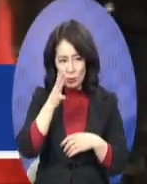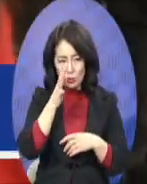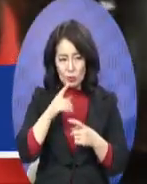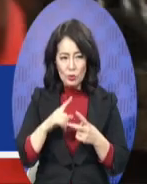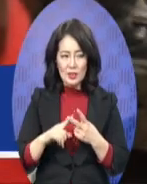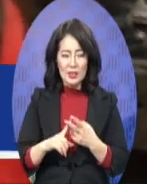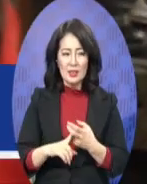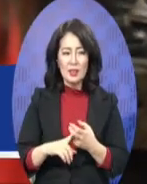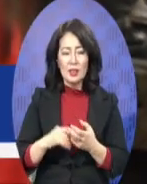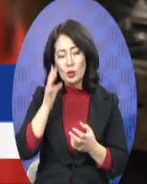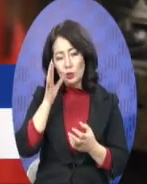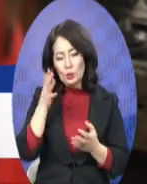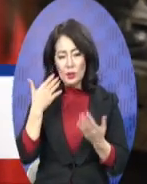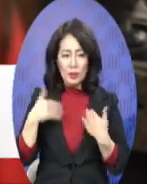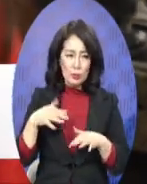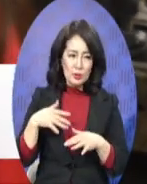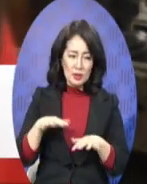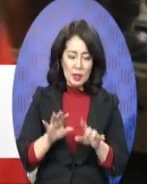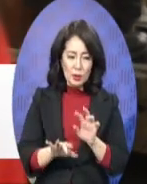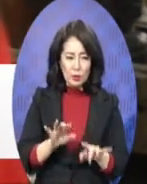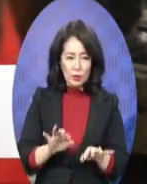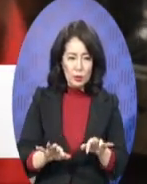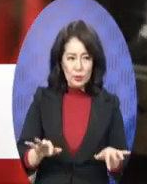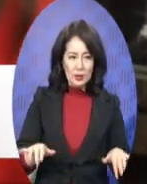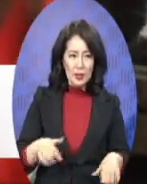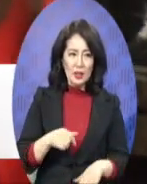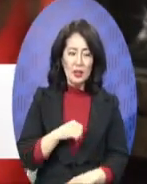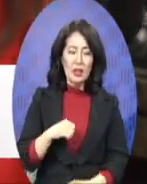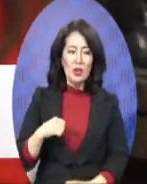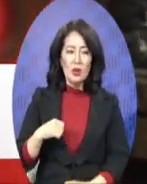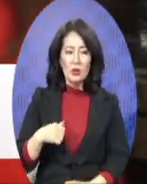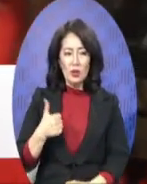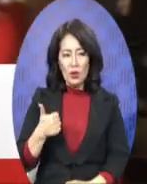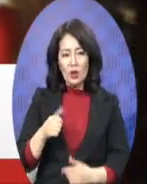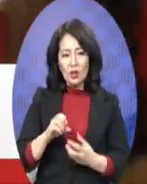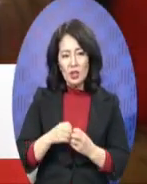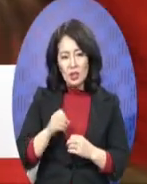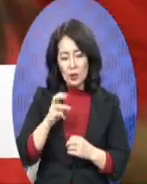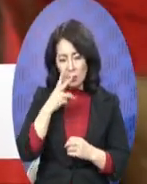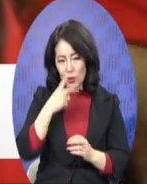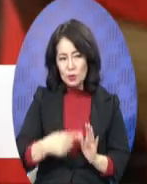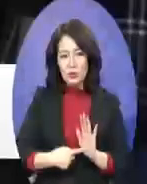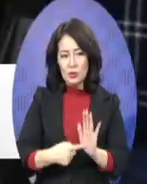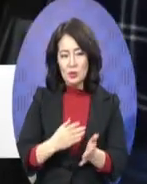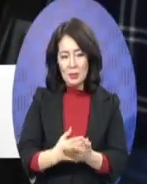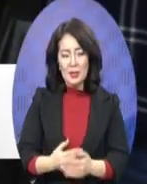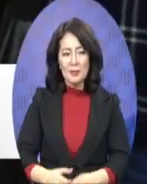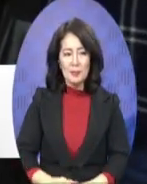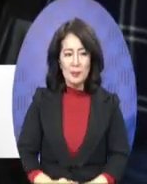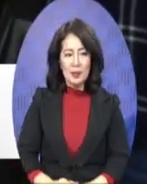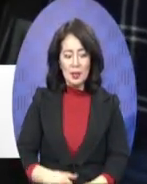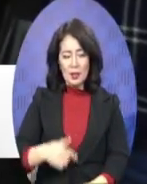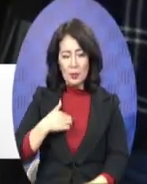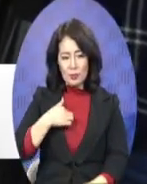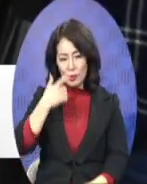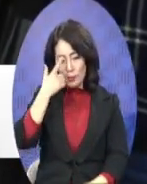дуудуулаад дуулж бүжиглээд дуулдруур дараад өөрийнхөө гоё хийх юмнуудаа үзүүлж байна. Монгол